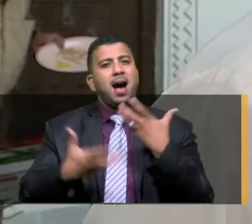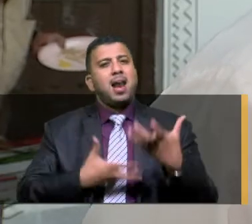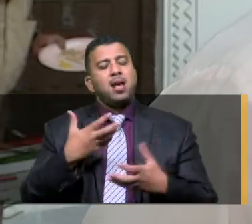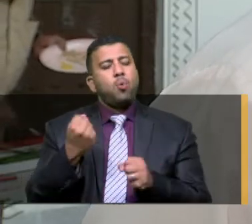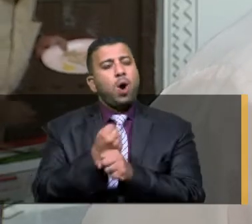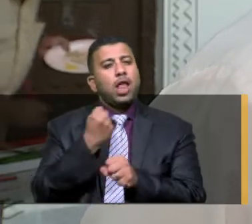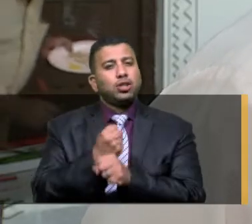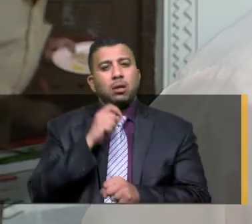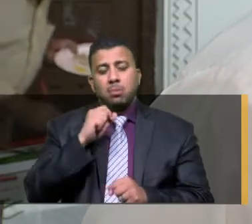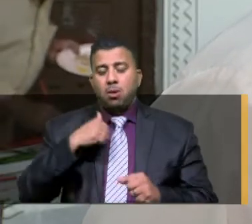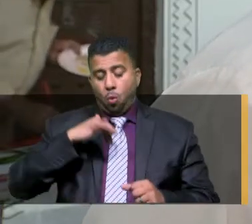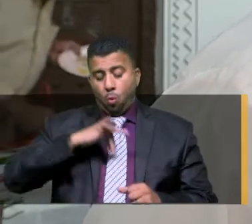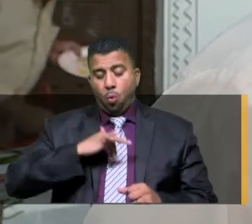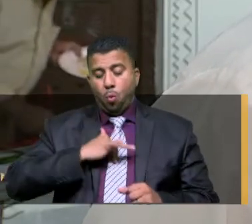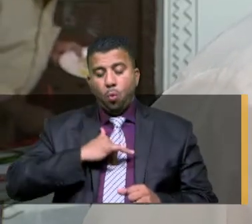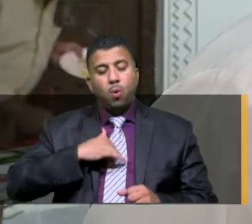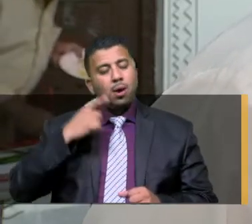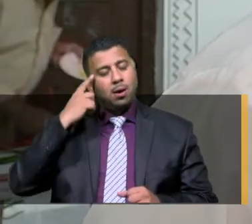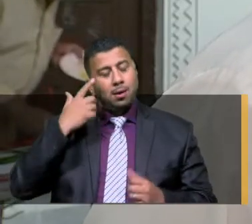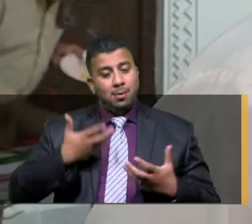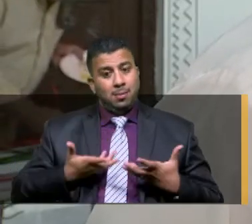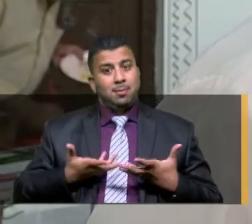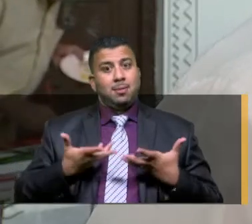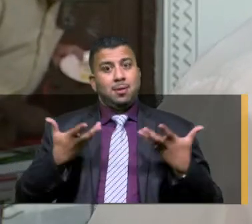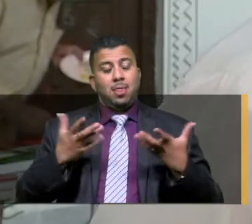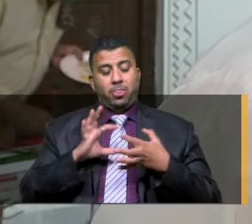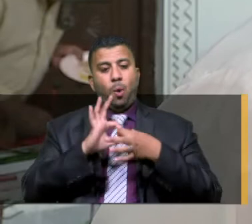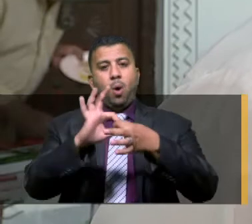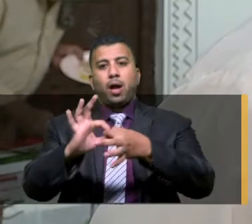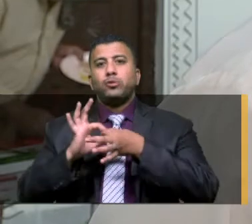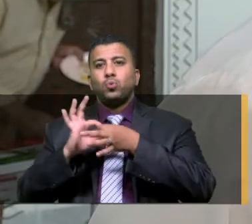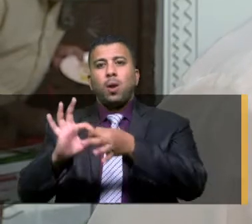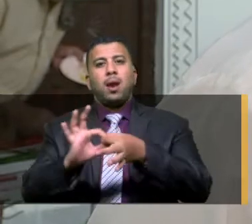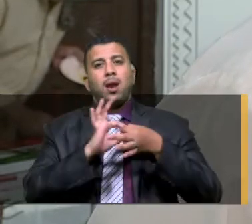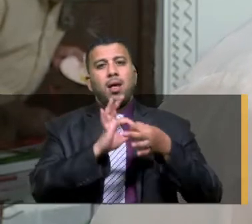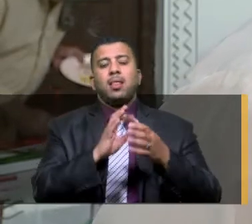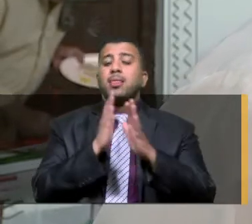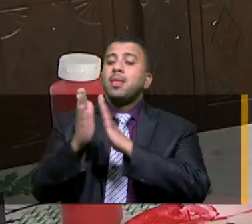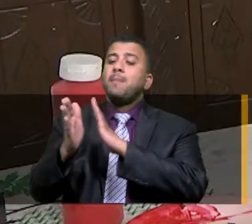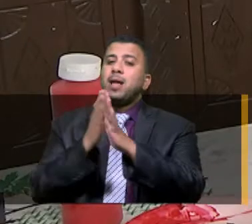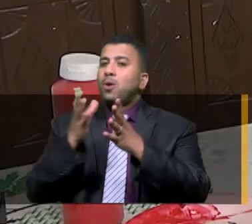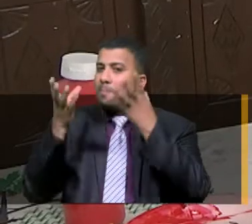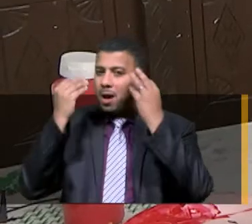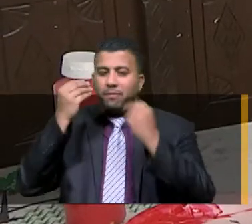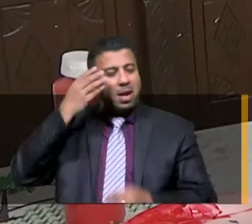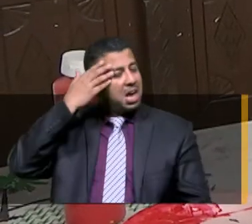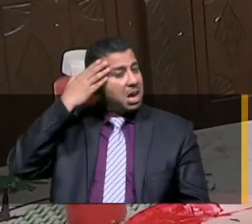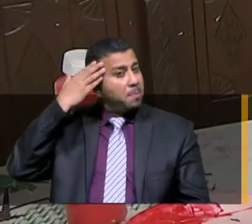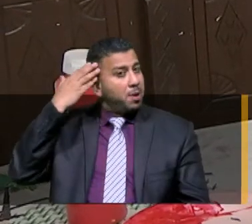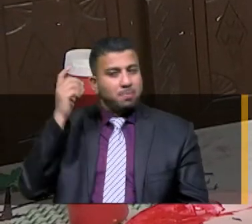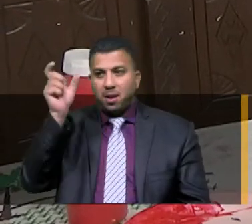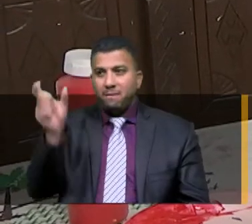الورش، يحيي من خلال تواصل وتبادل المعرفة والخبرات بين